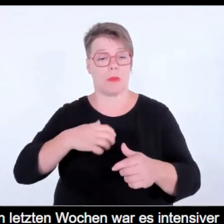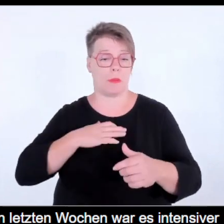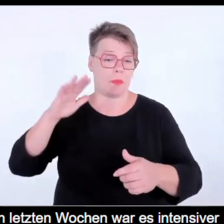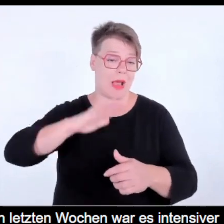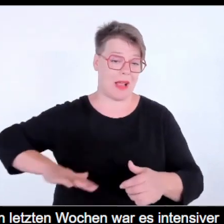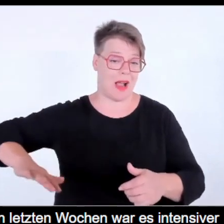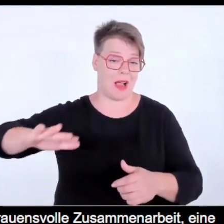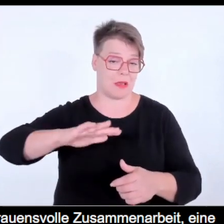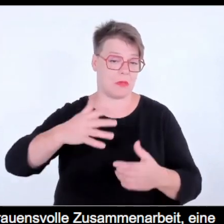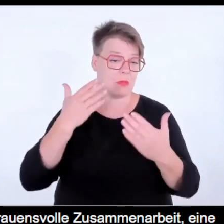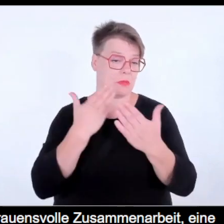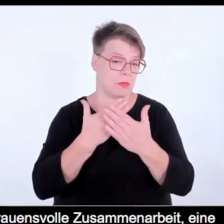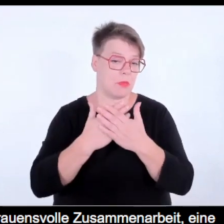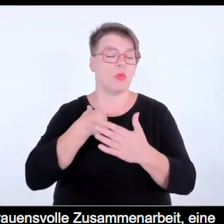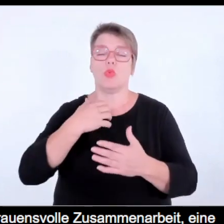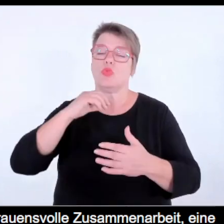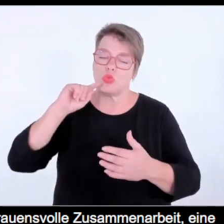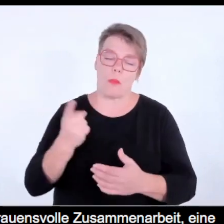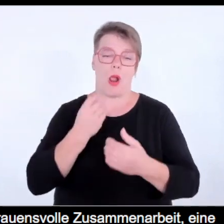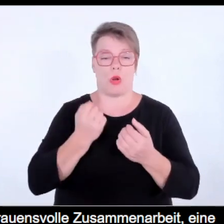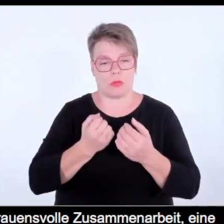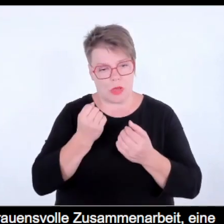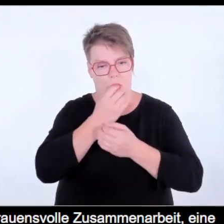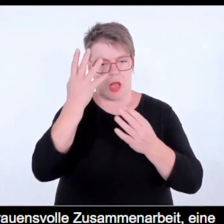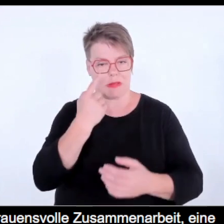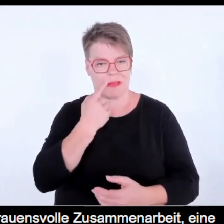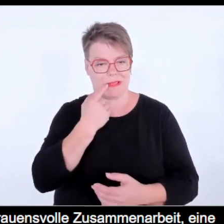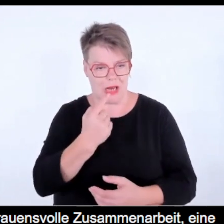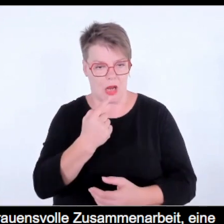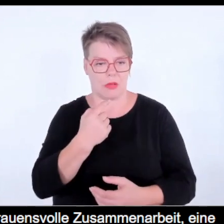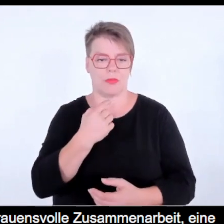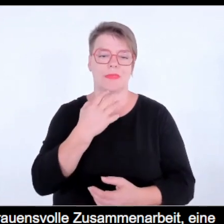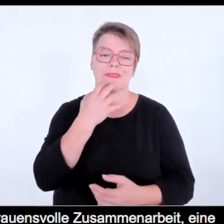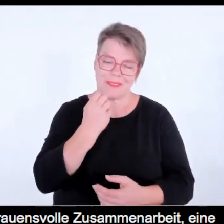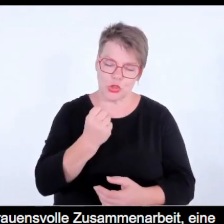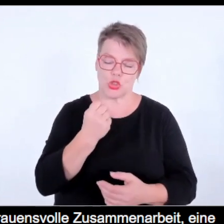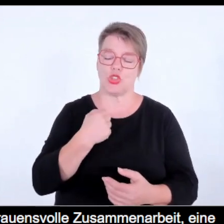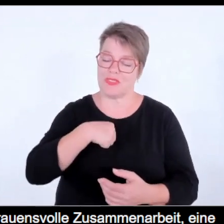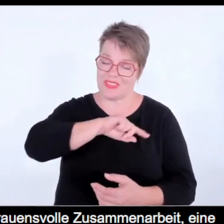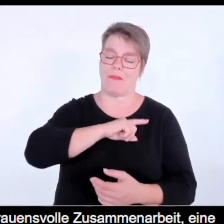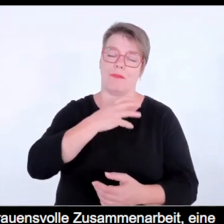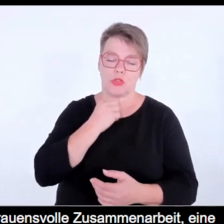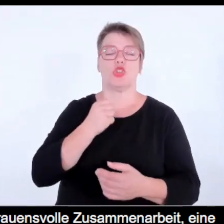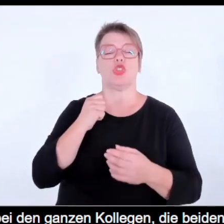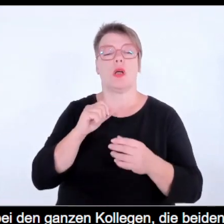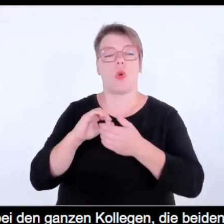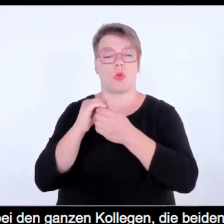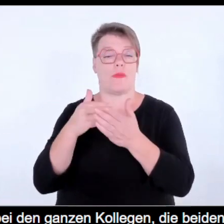wünsche mir, dass wir in diesen verbleibenden zweieinhalb Wochen natürlich intensiven Wahlkampf führen, aber auch einen Wahlkampf, der